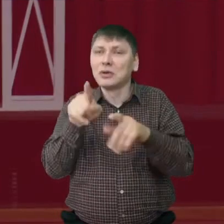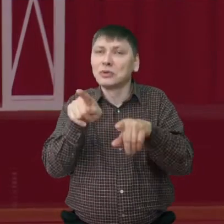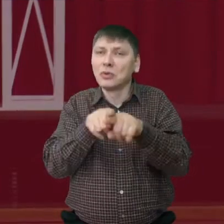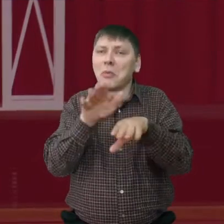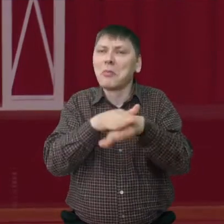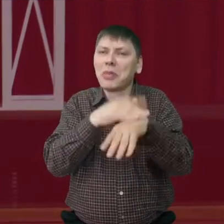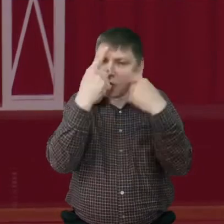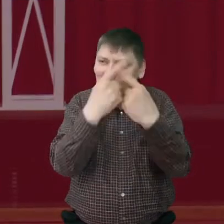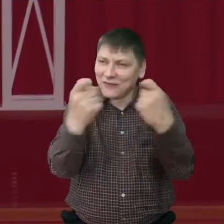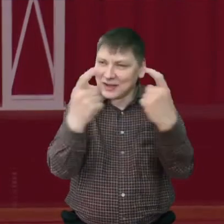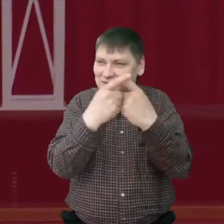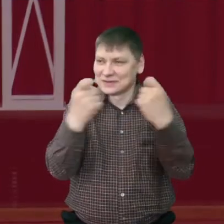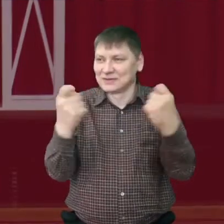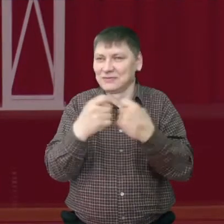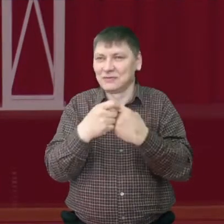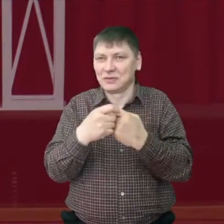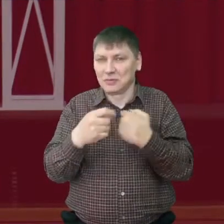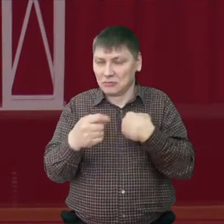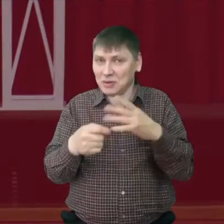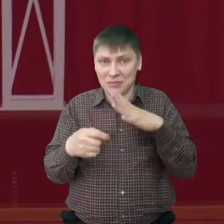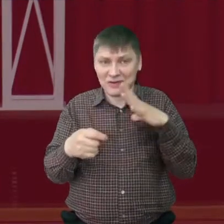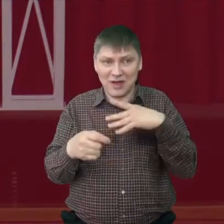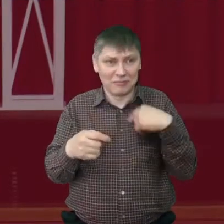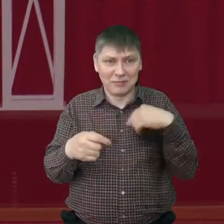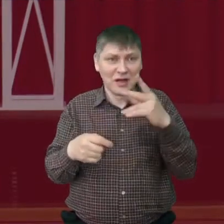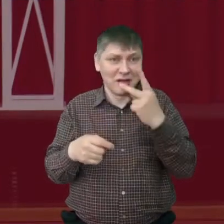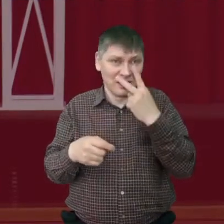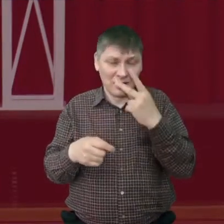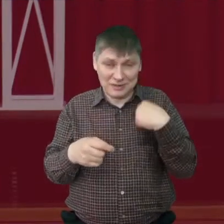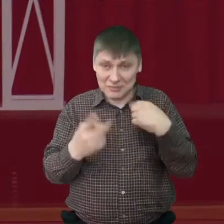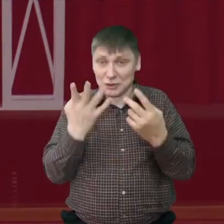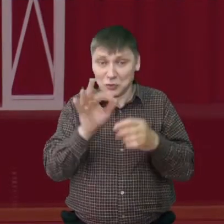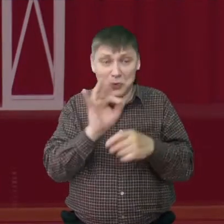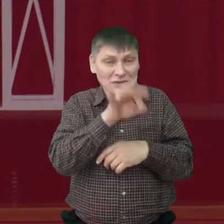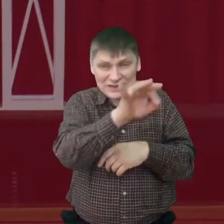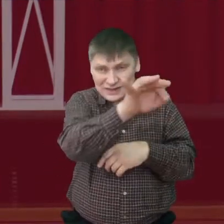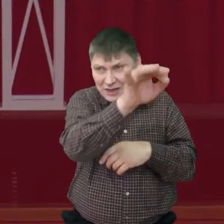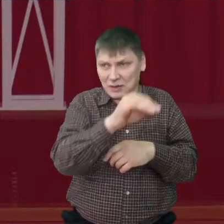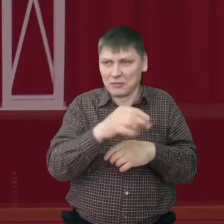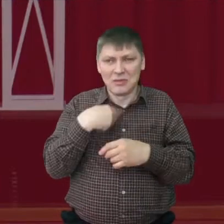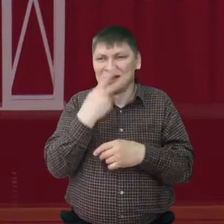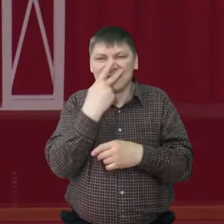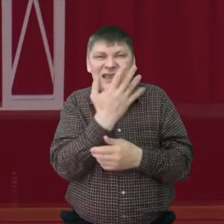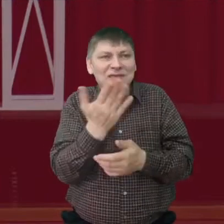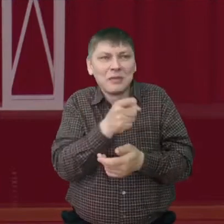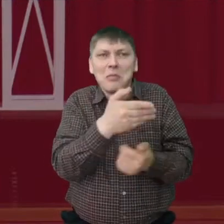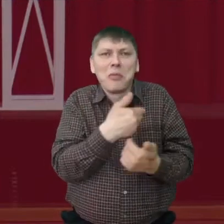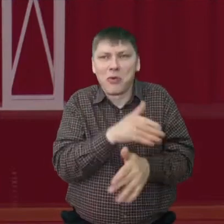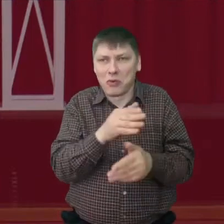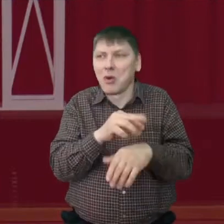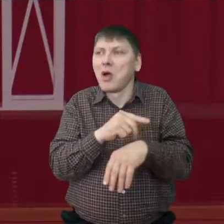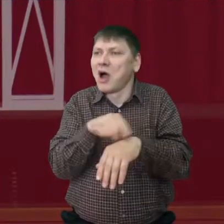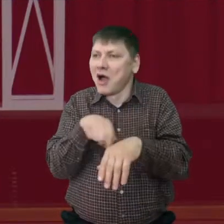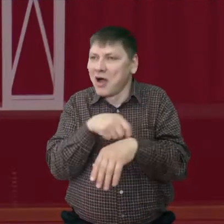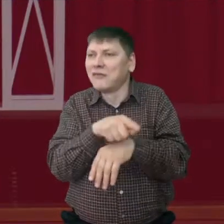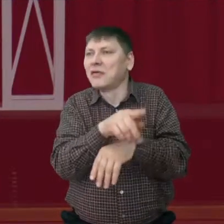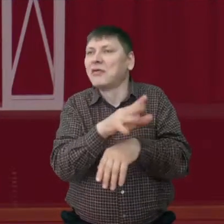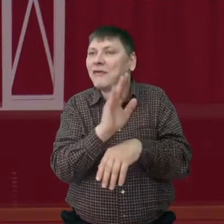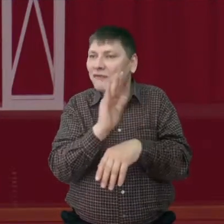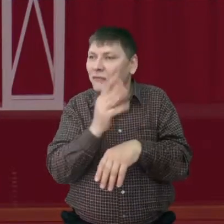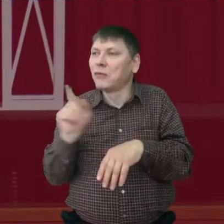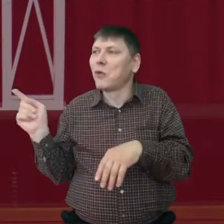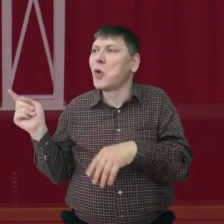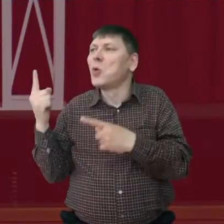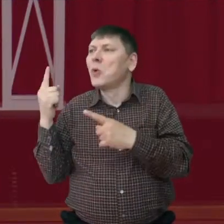числе. И может быть, мы только лишь сеем семя, мы не увидим покаяния, но кто-то другой будет, тот, кто будет слышать это покаяние, он будет как жнущий.